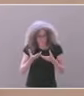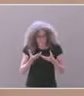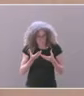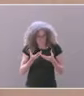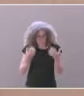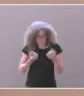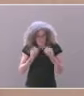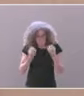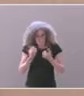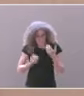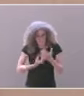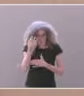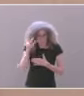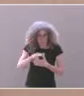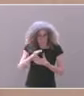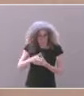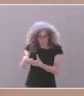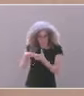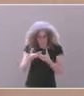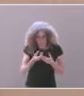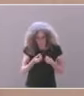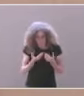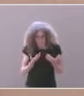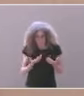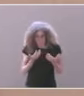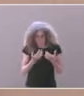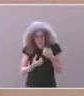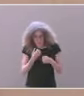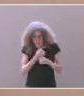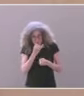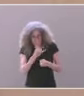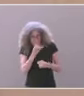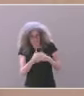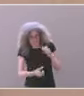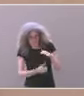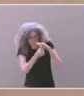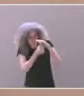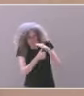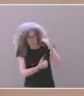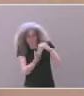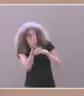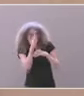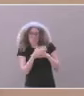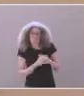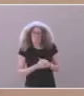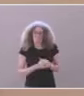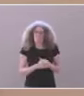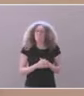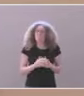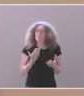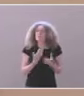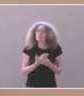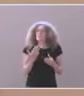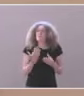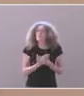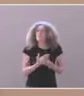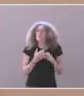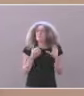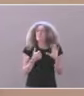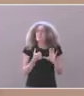et nous créons une nouvelle centralité pour redynamiser la Payade. Donc ça, c'était l'affaire